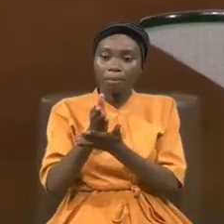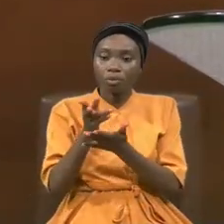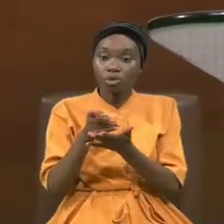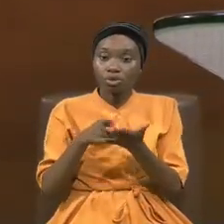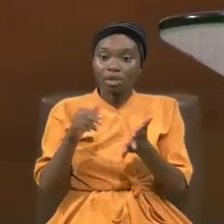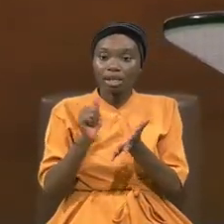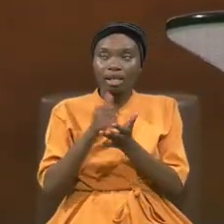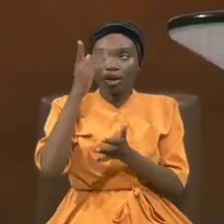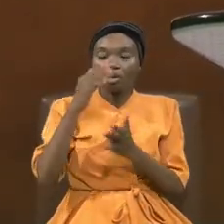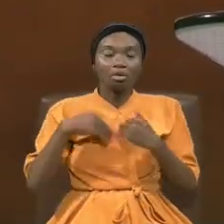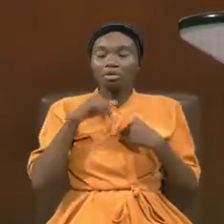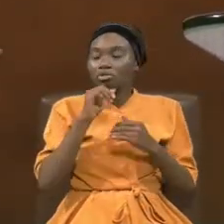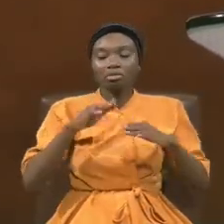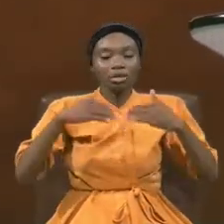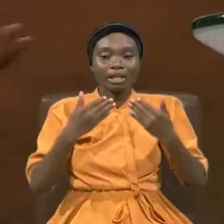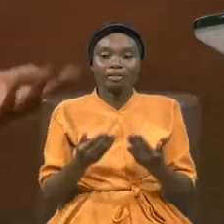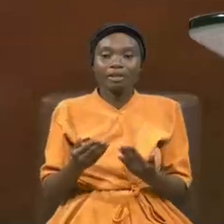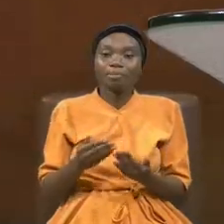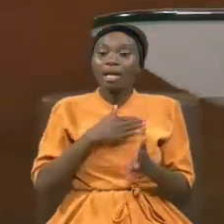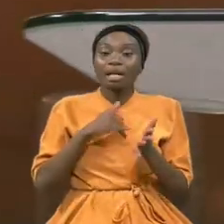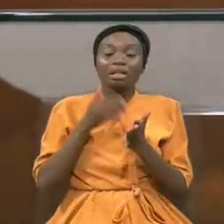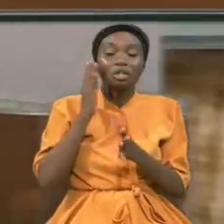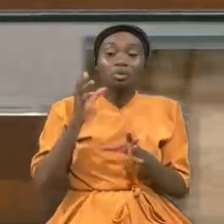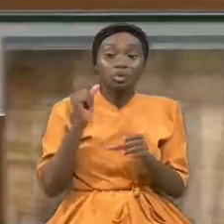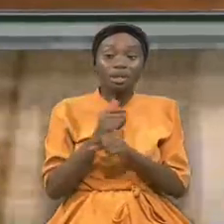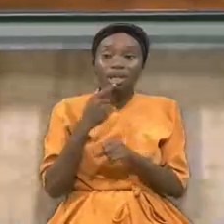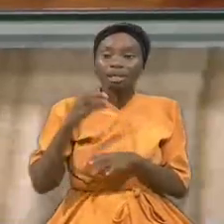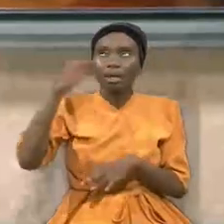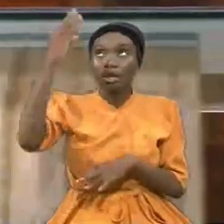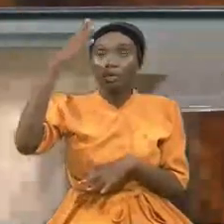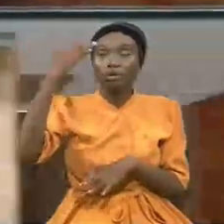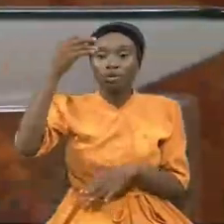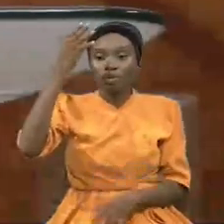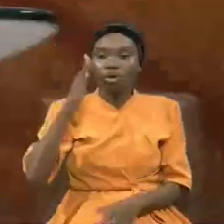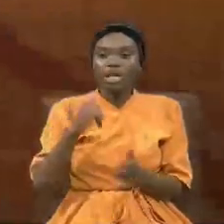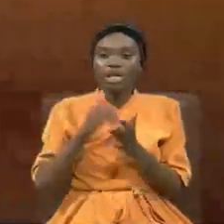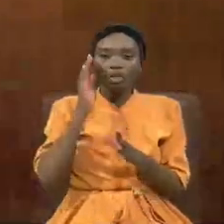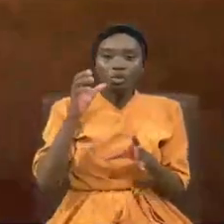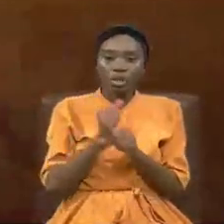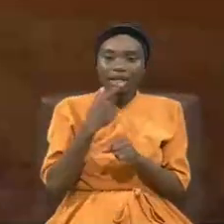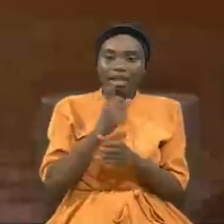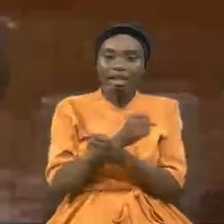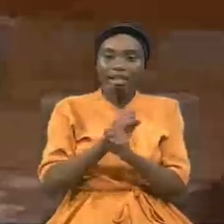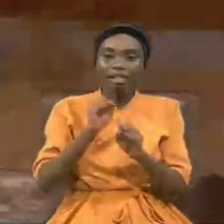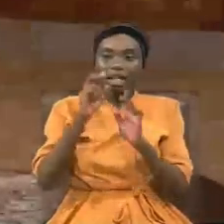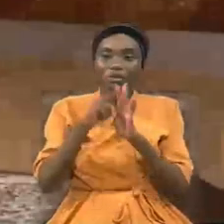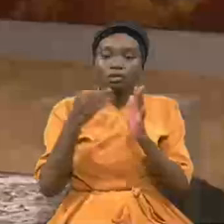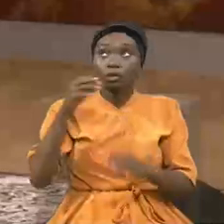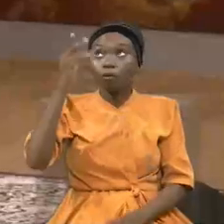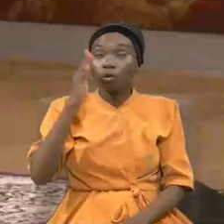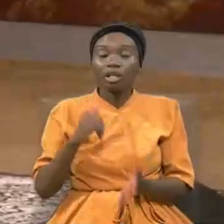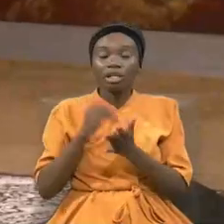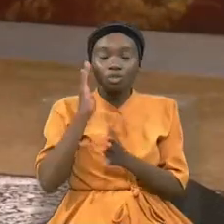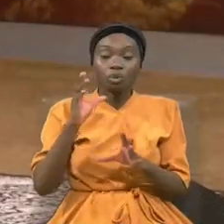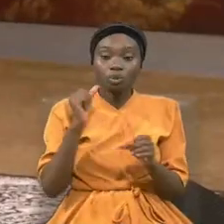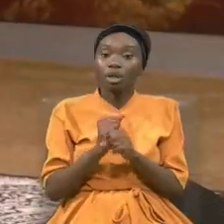place aux gens que Dieu ne leur a pas donné. Il faut la grâce de Dieu. Il faut le salut du Seigneur.